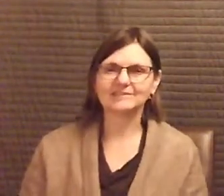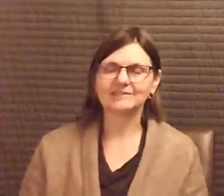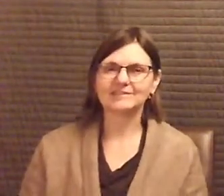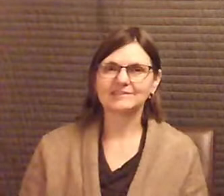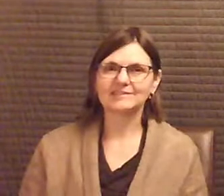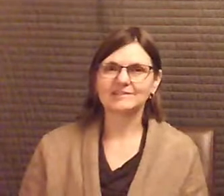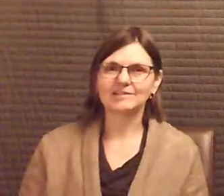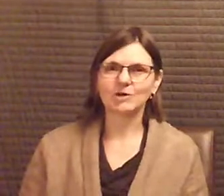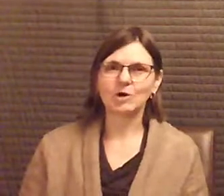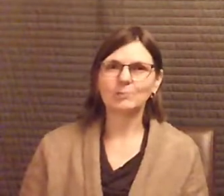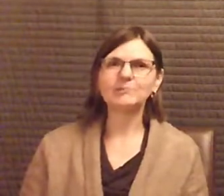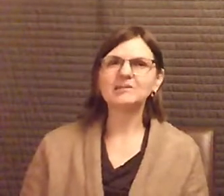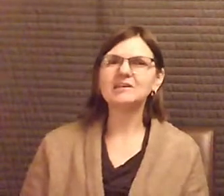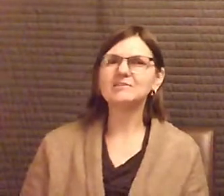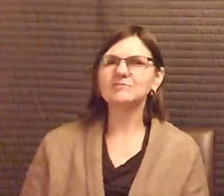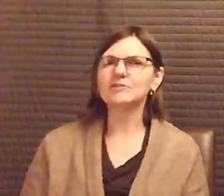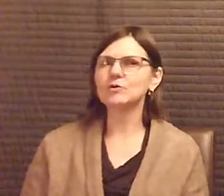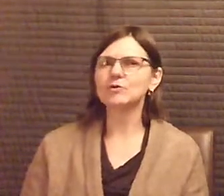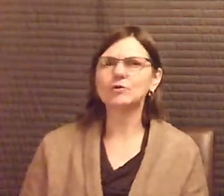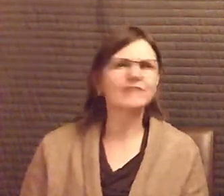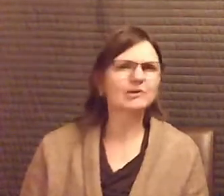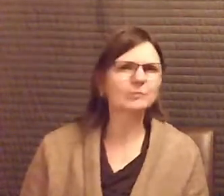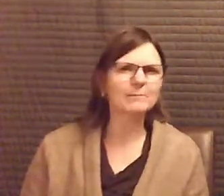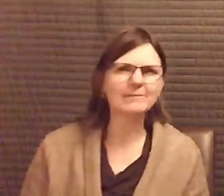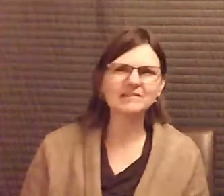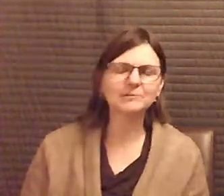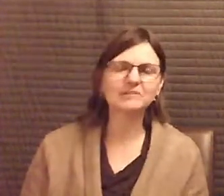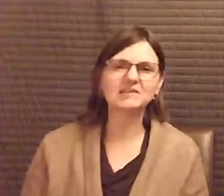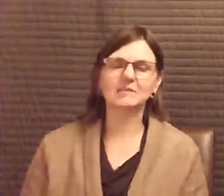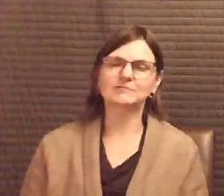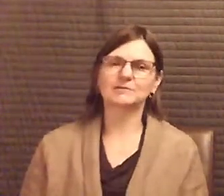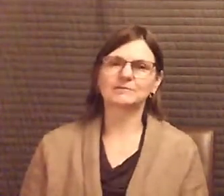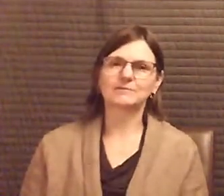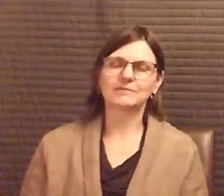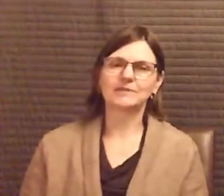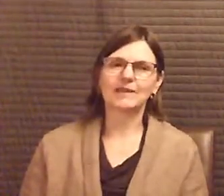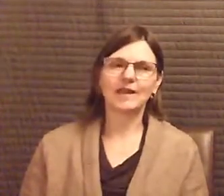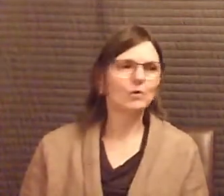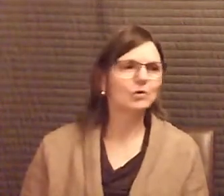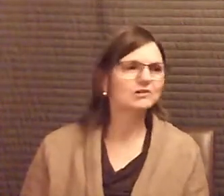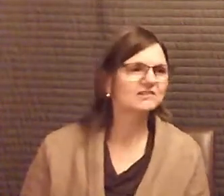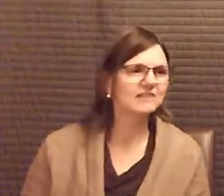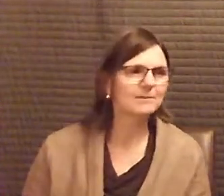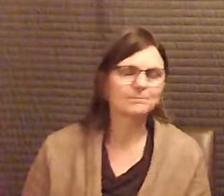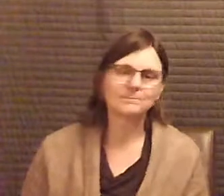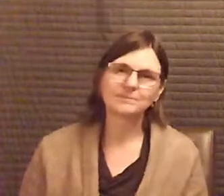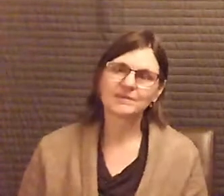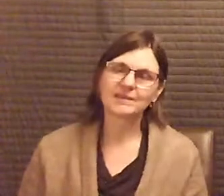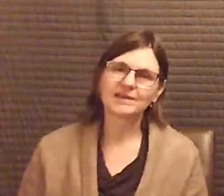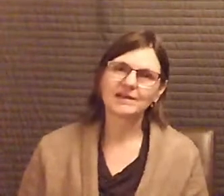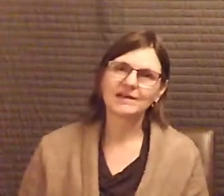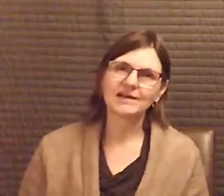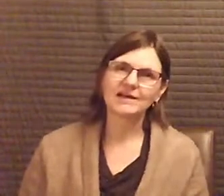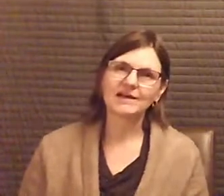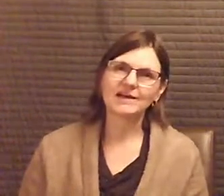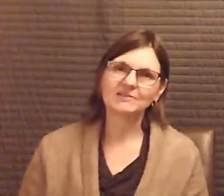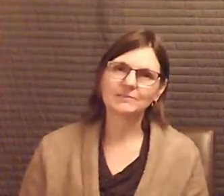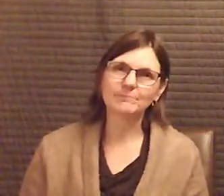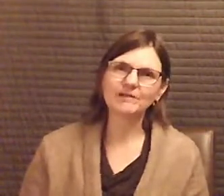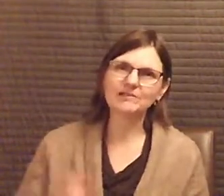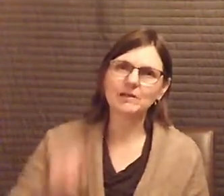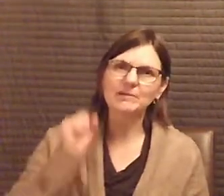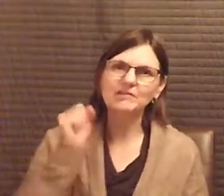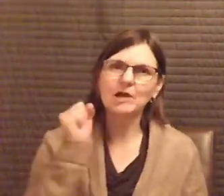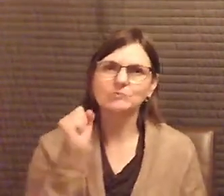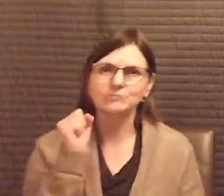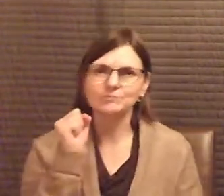hoe de normale manier waarop geen mens hebben gezien in geur dus voor zij worden gestemd lijkt ons niet rond als een